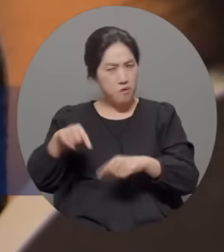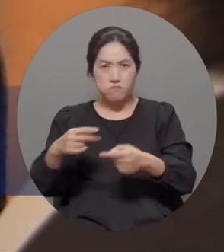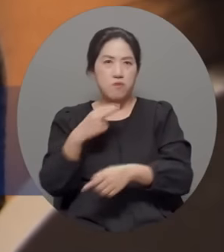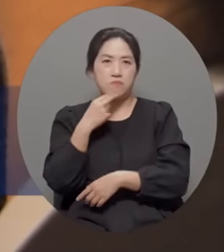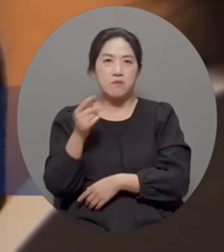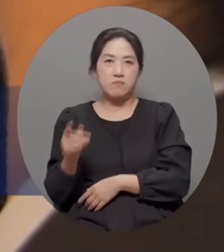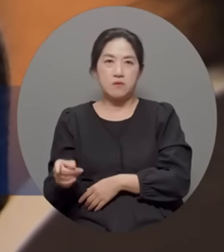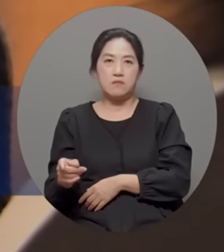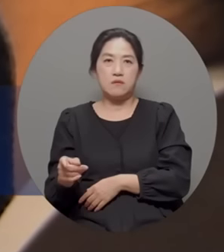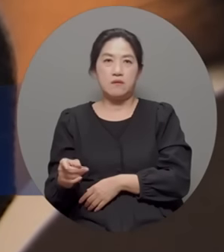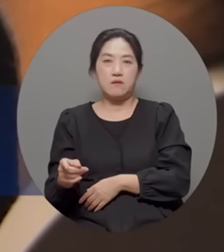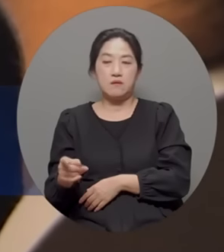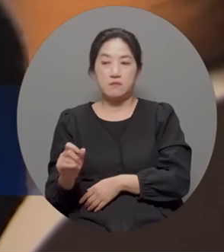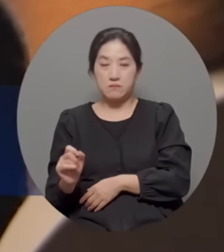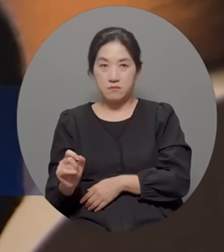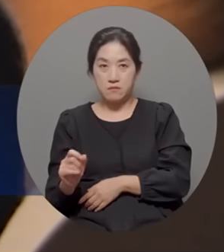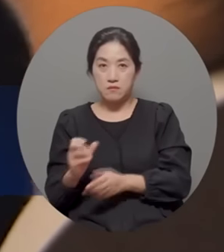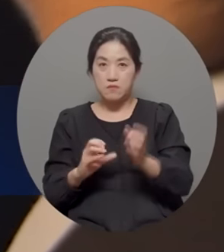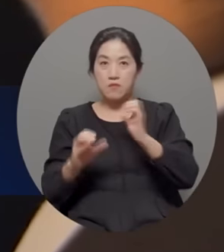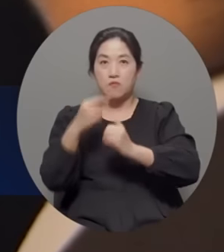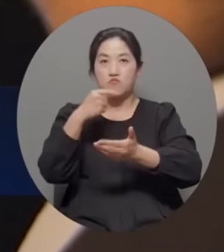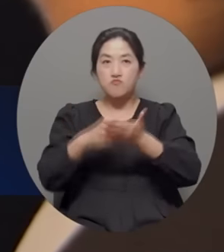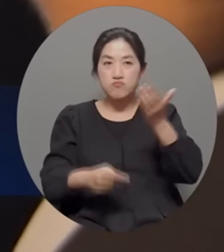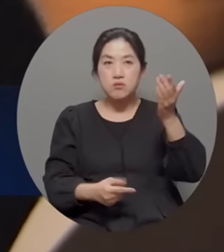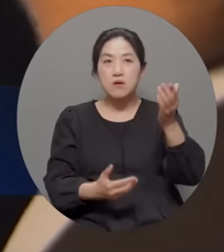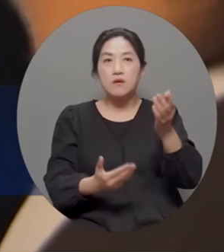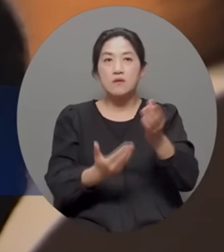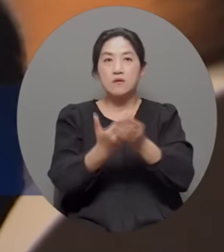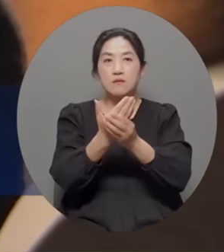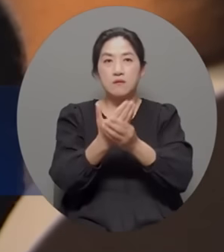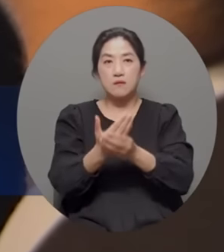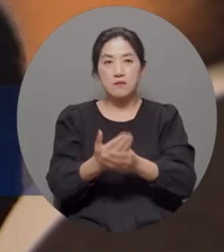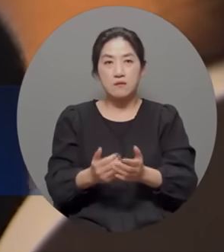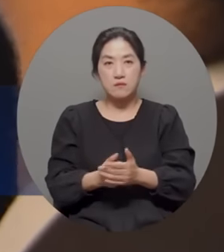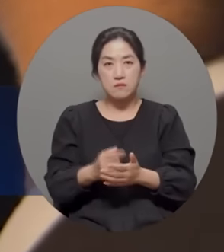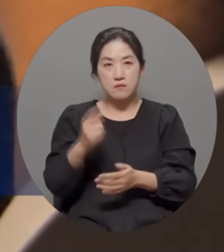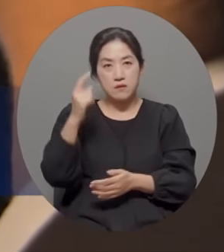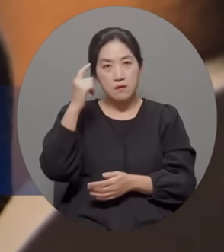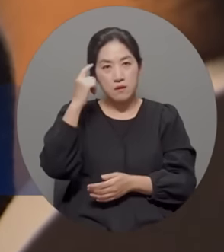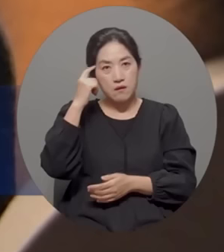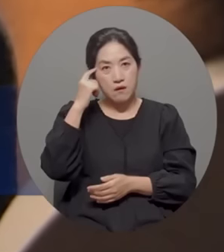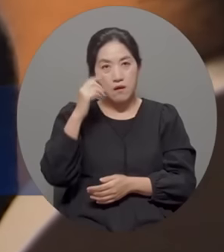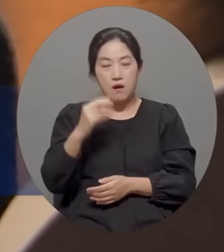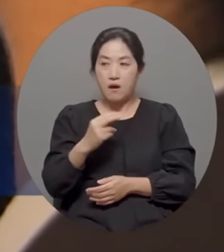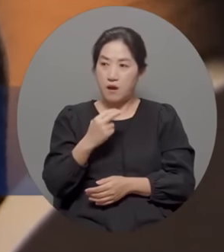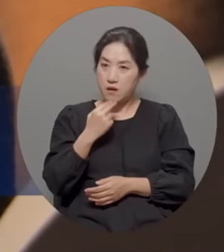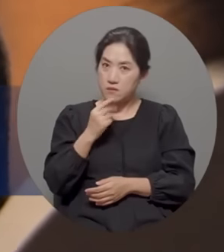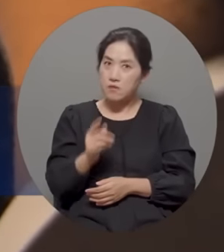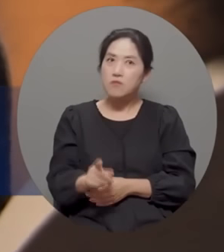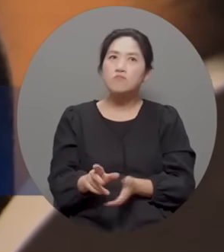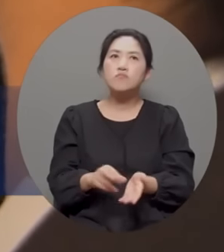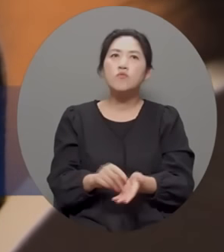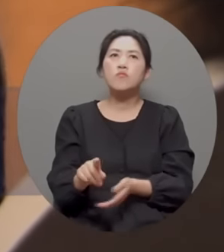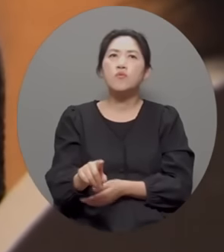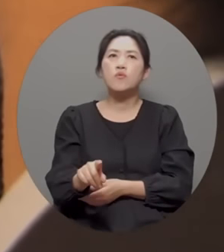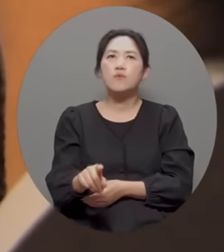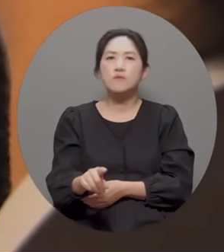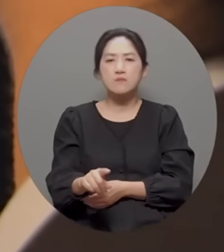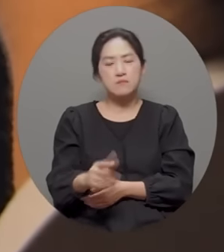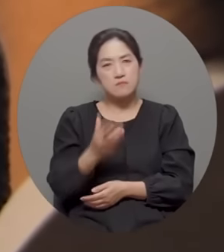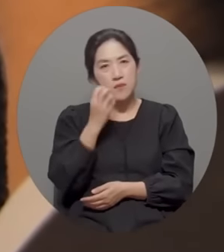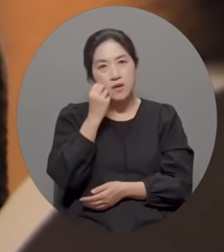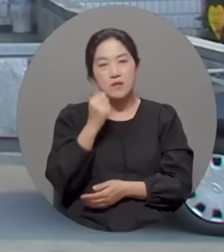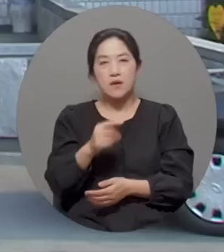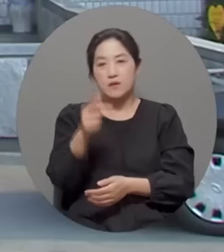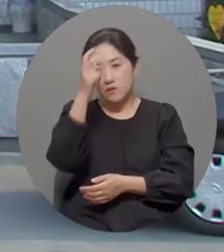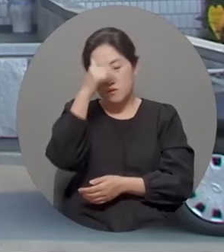번도 하질 않았는데 거기서 더 추가 피해가 일어날 거라고 생각도 안 했는지도 의문이고.